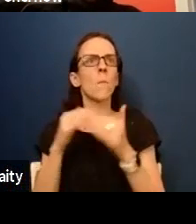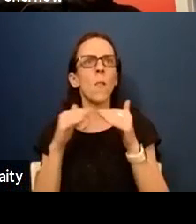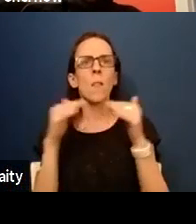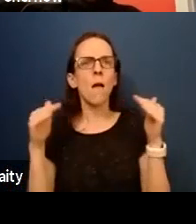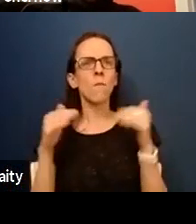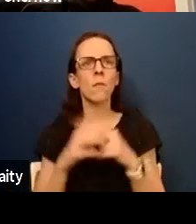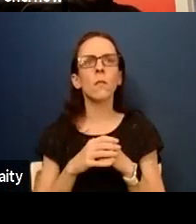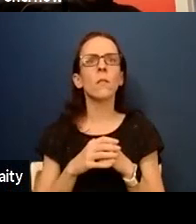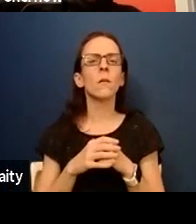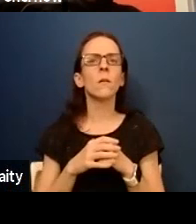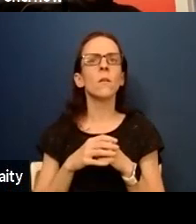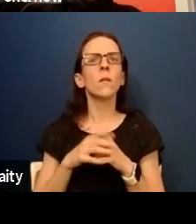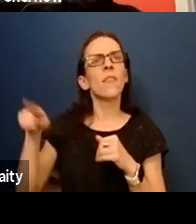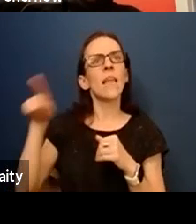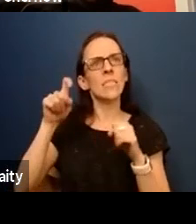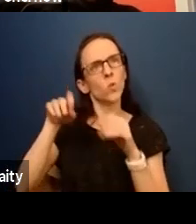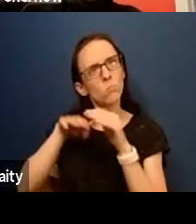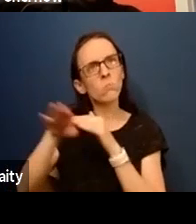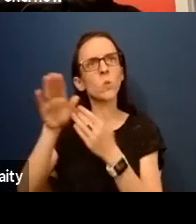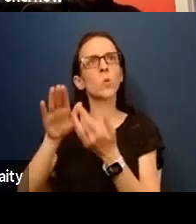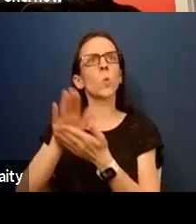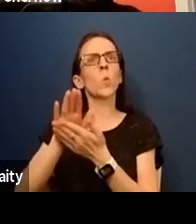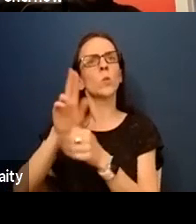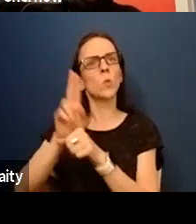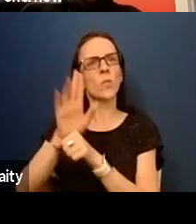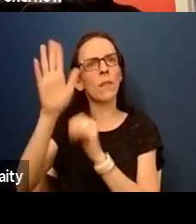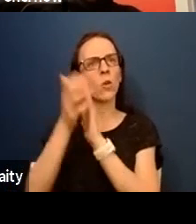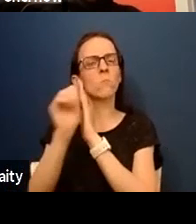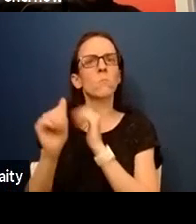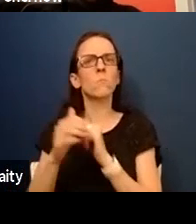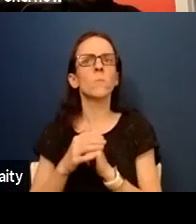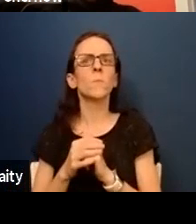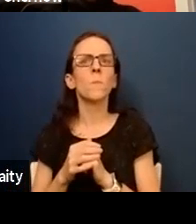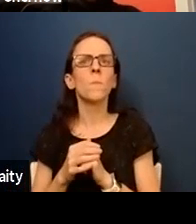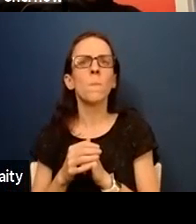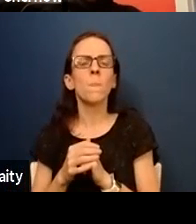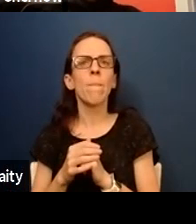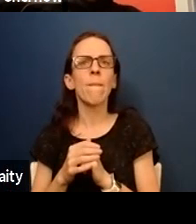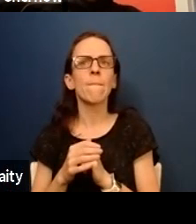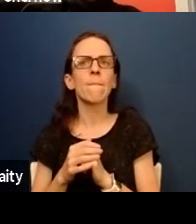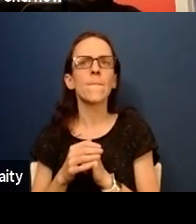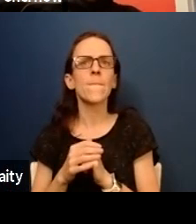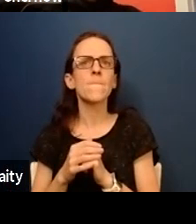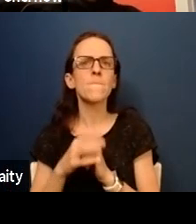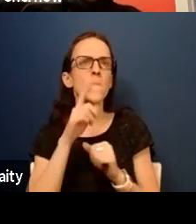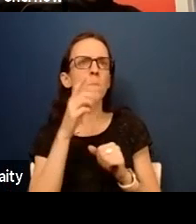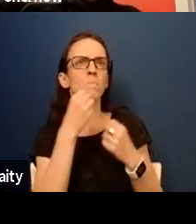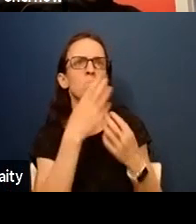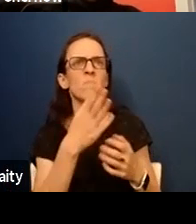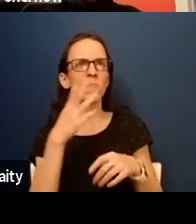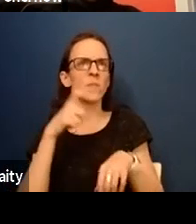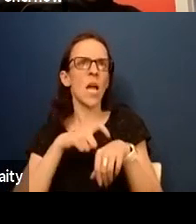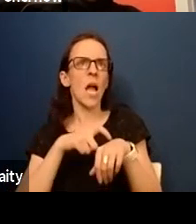the school with their own capability. 因為咧 You have 時間夠 2 minutes. 時間到